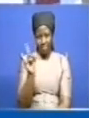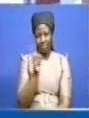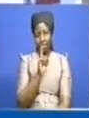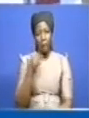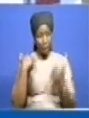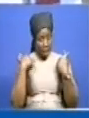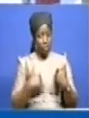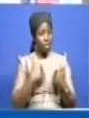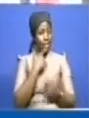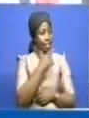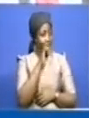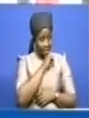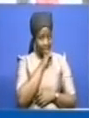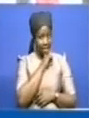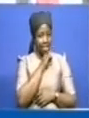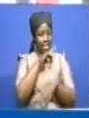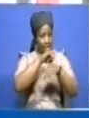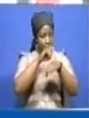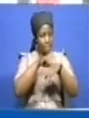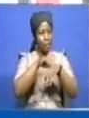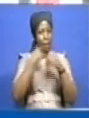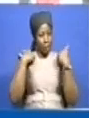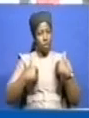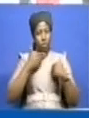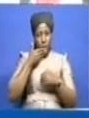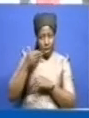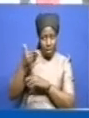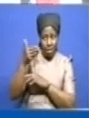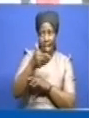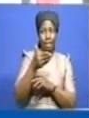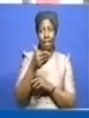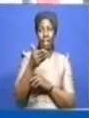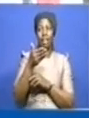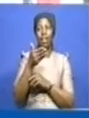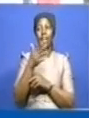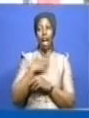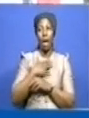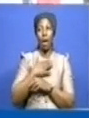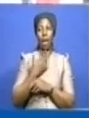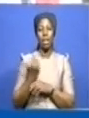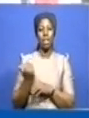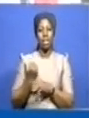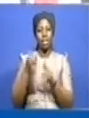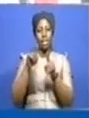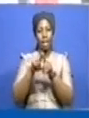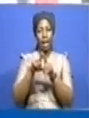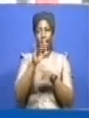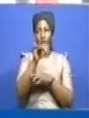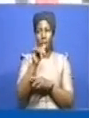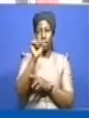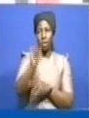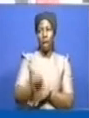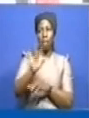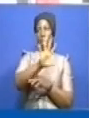Nimesema nikijibu dada yetu kutoka South African Broadcasting ya kwamba tumeungana